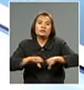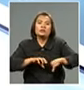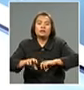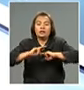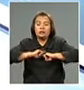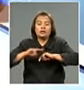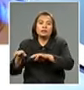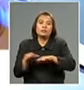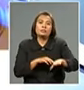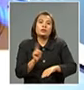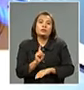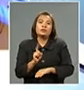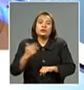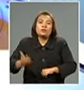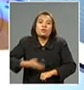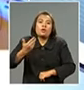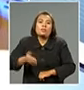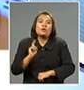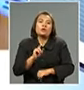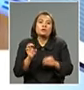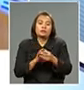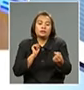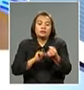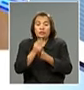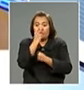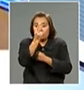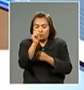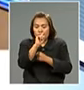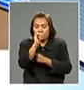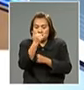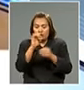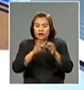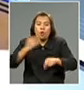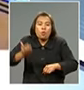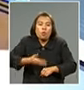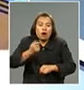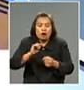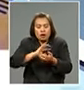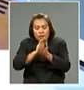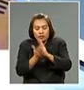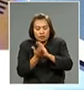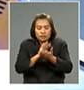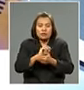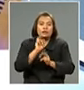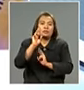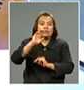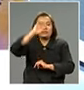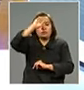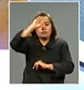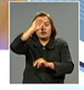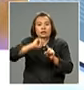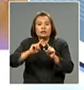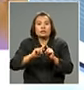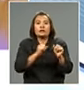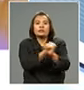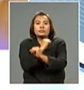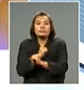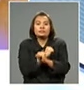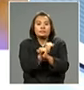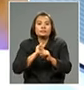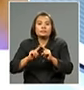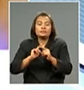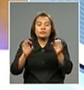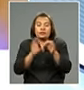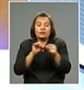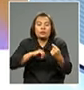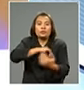ข้าสู่หน้าร้อนก็คือการเตรียมรับกับสภาพอากาศที่จะแปรปรวนและเปลี่ยนแปลงจนไม่สบายได้นะครับและต้องรับมือกับปัญหาภัยพิบัติและคุณภาพสิ่งแวดล้อมที่จะต